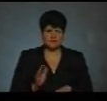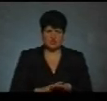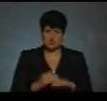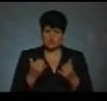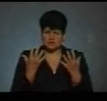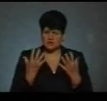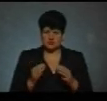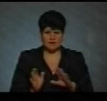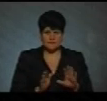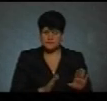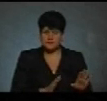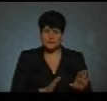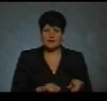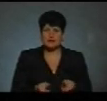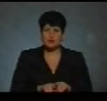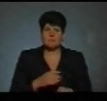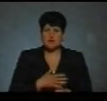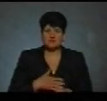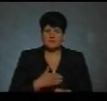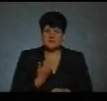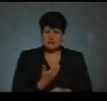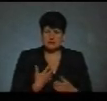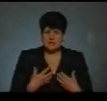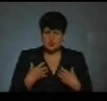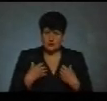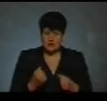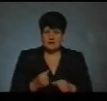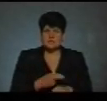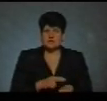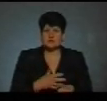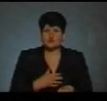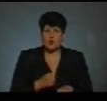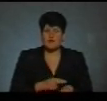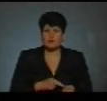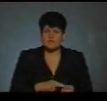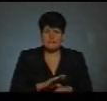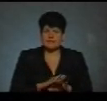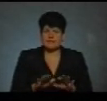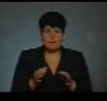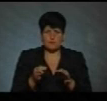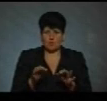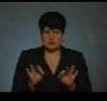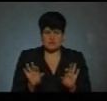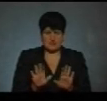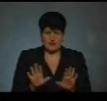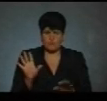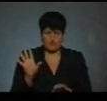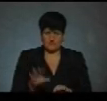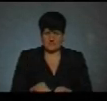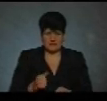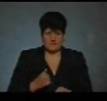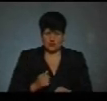І також переживаємо за їхнє здоров'я, за здоров'я поліцейських. Не пропускаємо всі